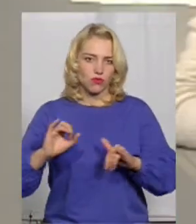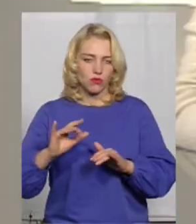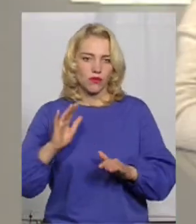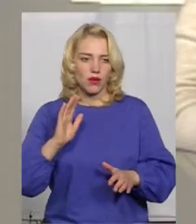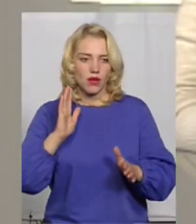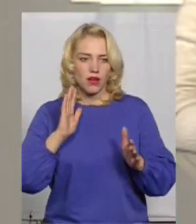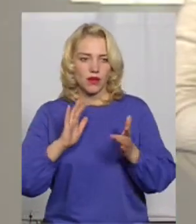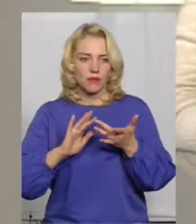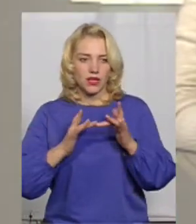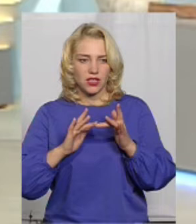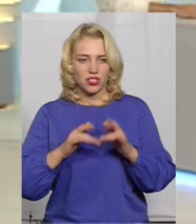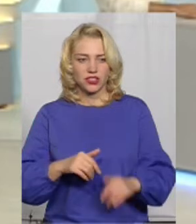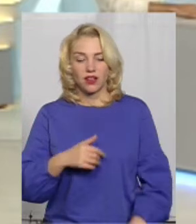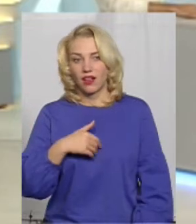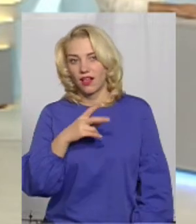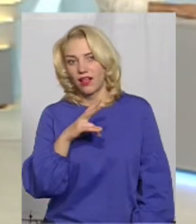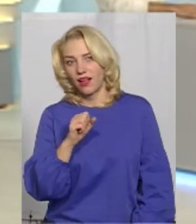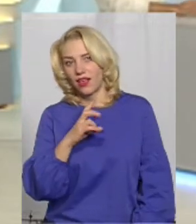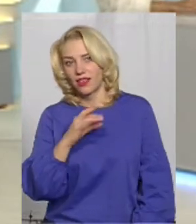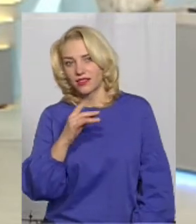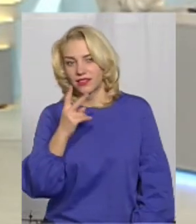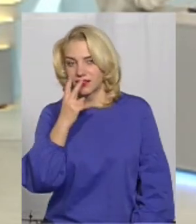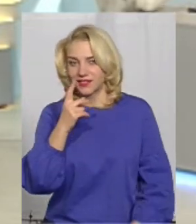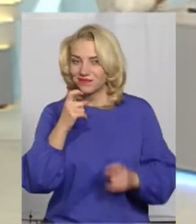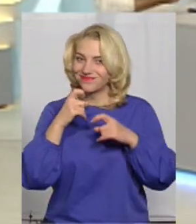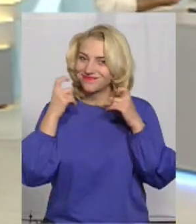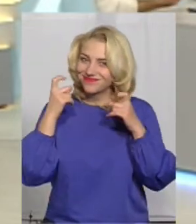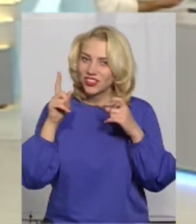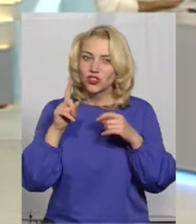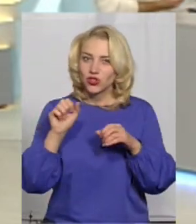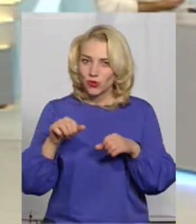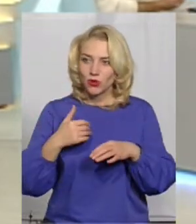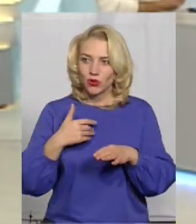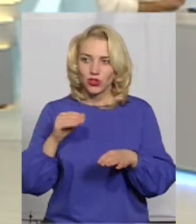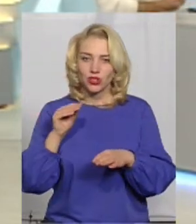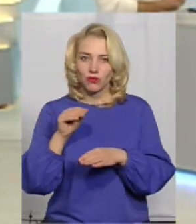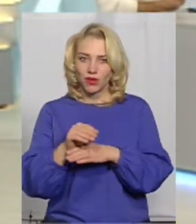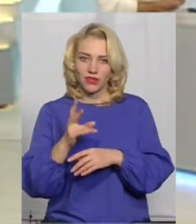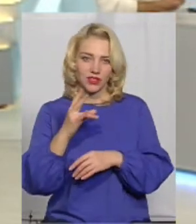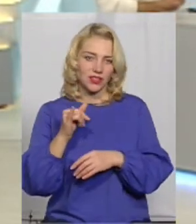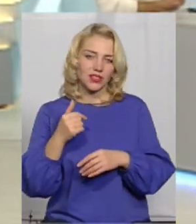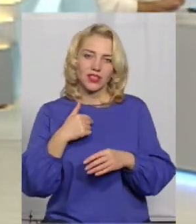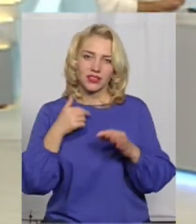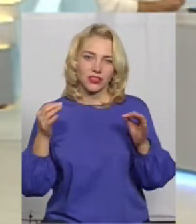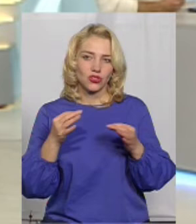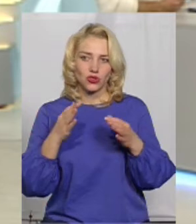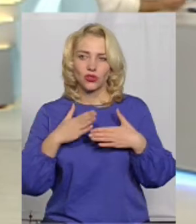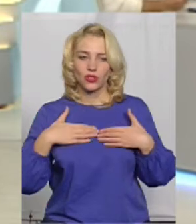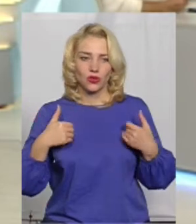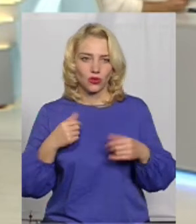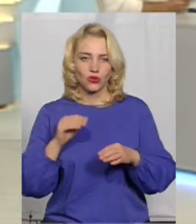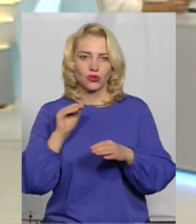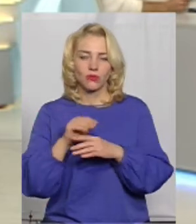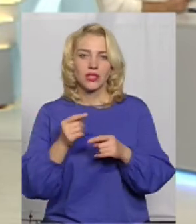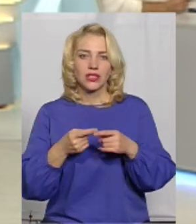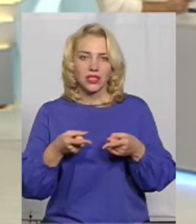Дивлюся на посмішку Анастасії і гадаю, що вона хоче щось додати. Ні, насправді я нічого не хочу додати. Я хочу сказати, що це